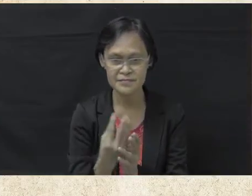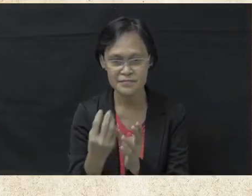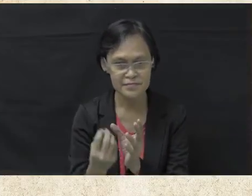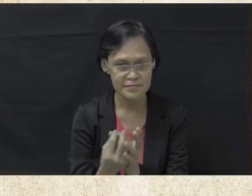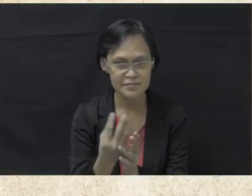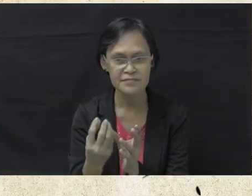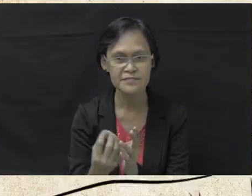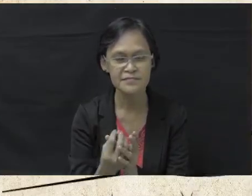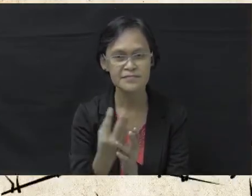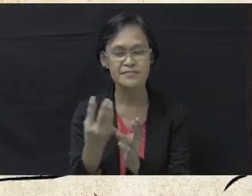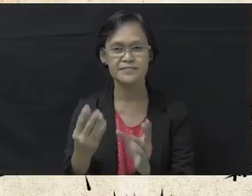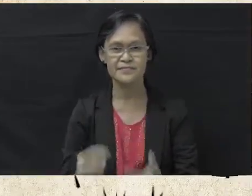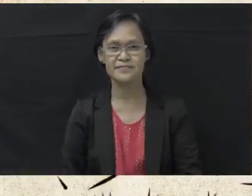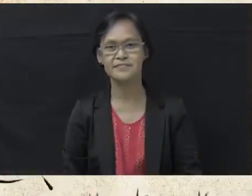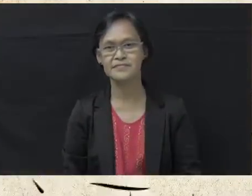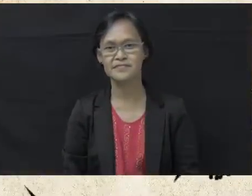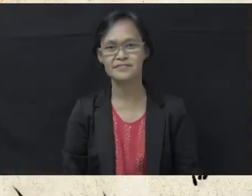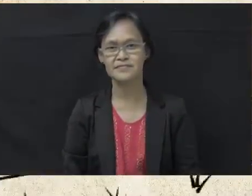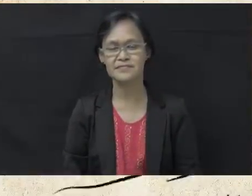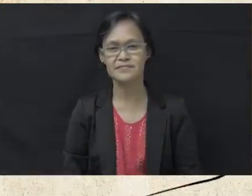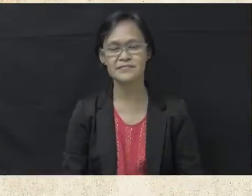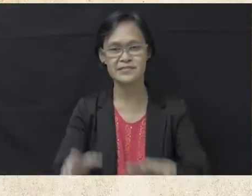batis,